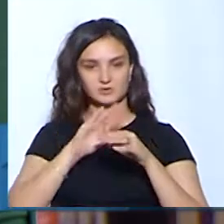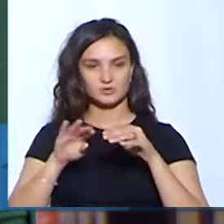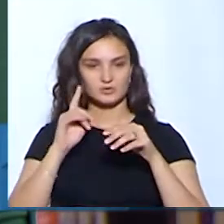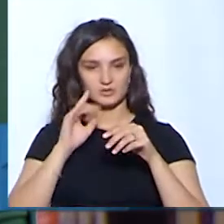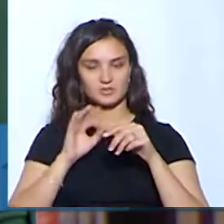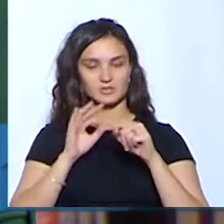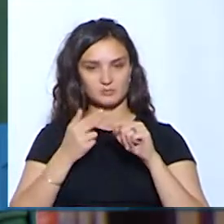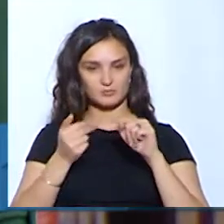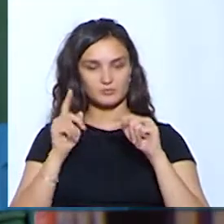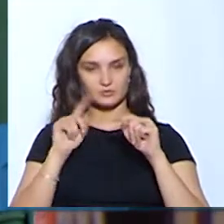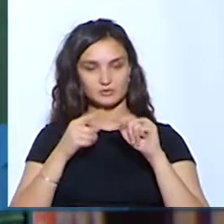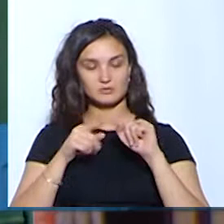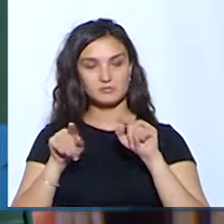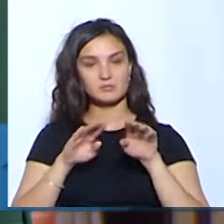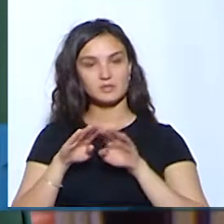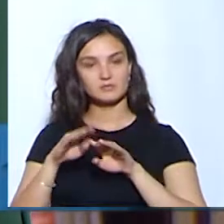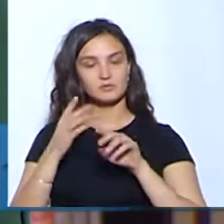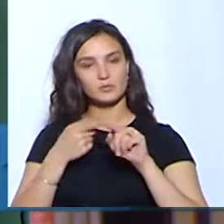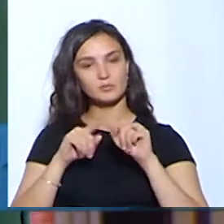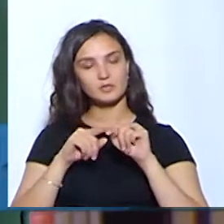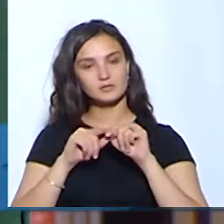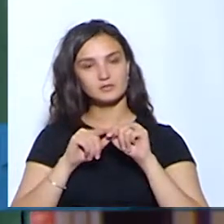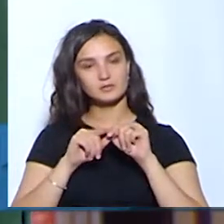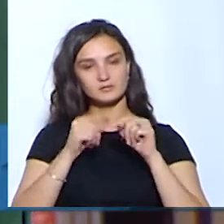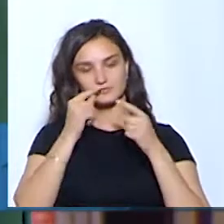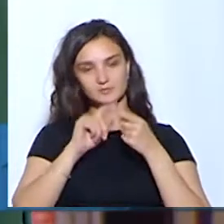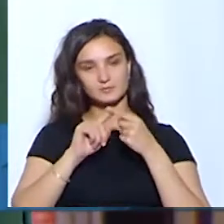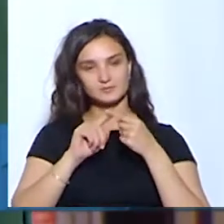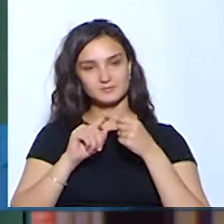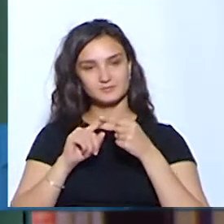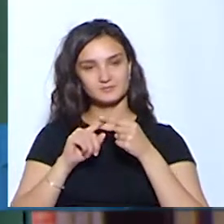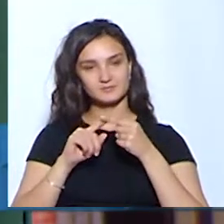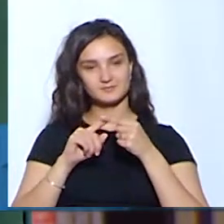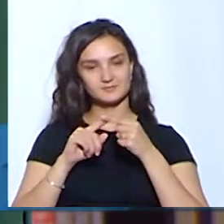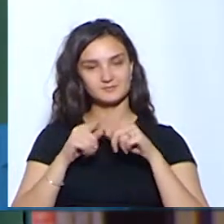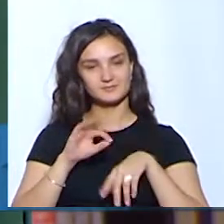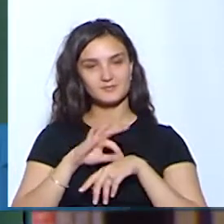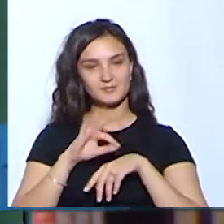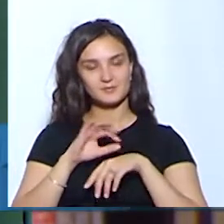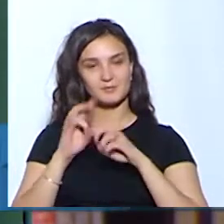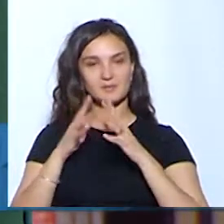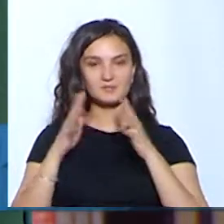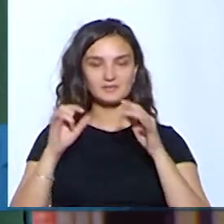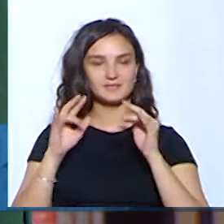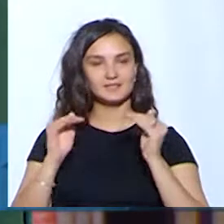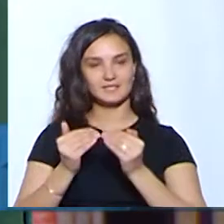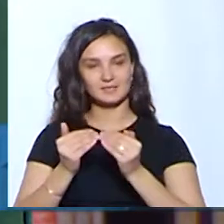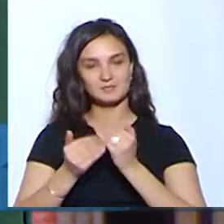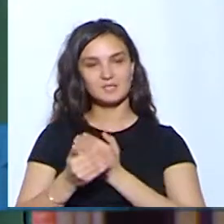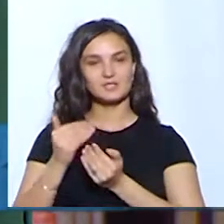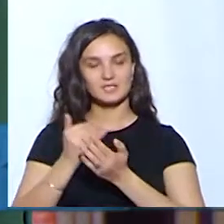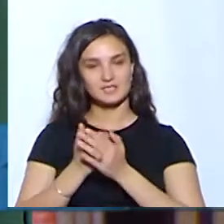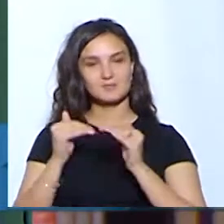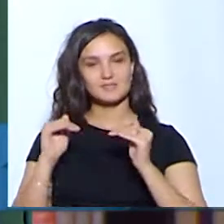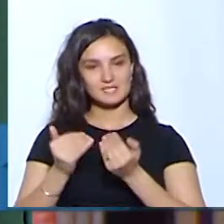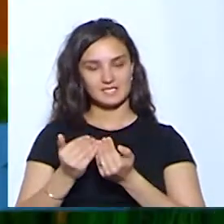ეხა გასაგებია რომ იმის და მიხედვით რომელი ვირუსი ცირკულირებს ხოლმე ავადობა ან მეტია ან ნაკლებია შედეგების